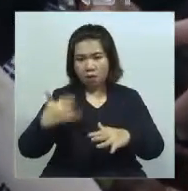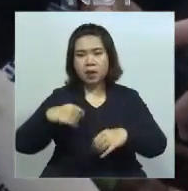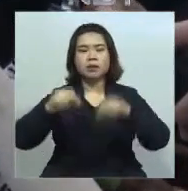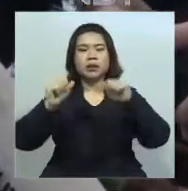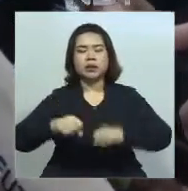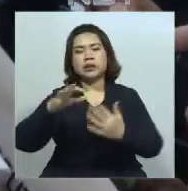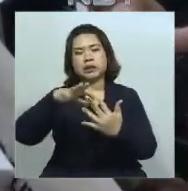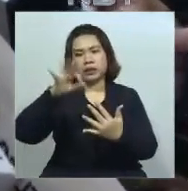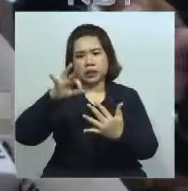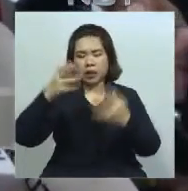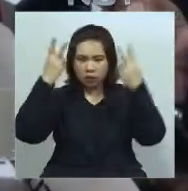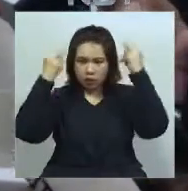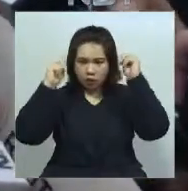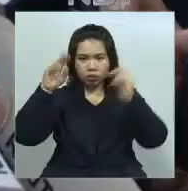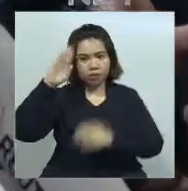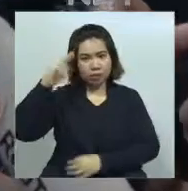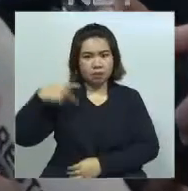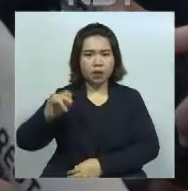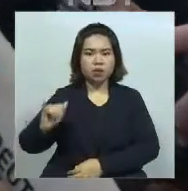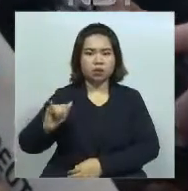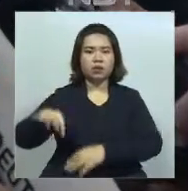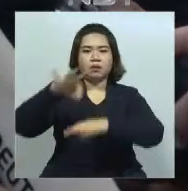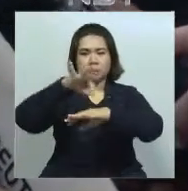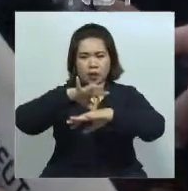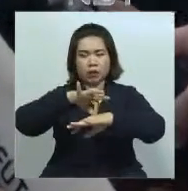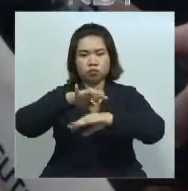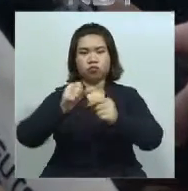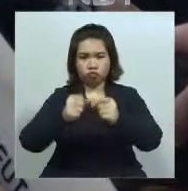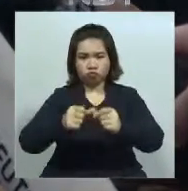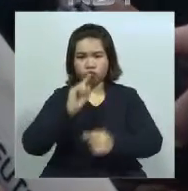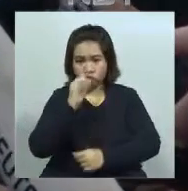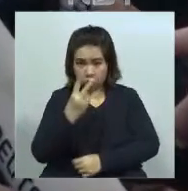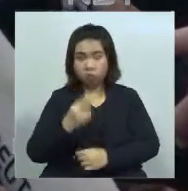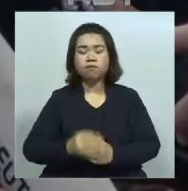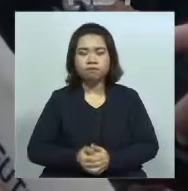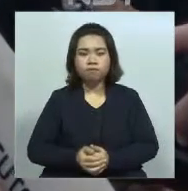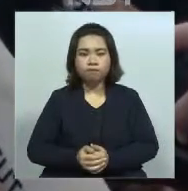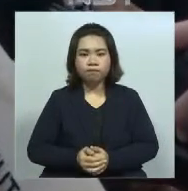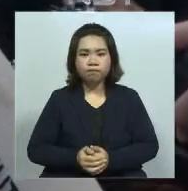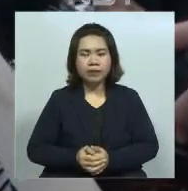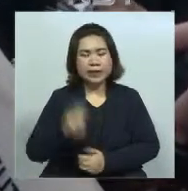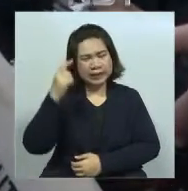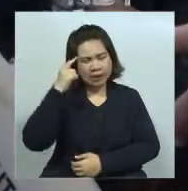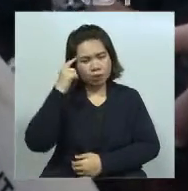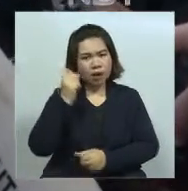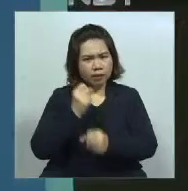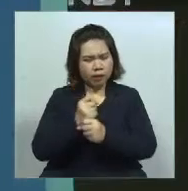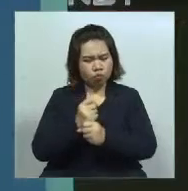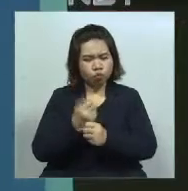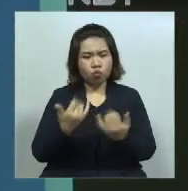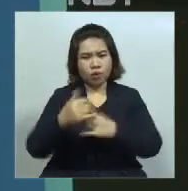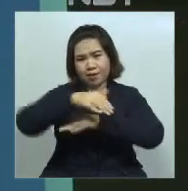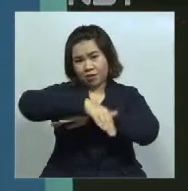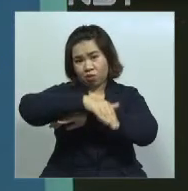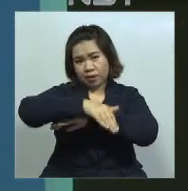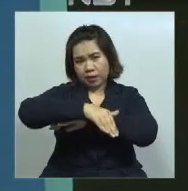เลือกนายกรัฐมนตรีพลเอกประยุทธ์จันทร์โอชาให้ดำรงตำแหน่งนายกรัฐมนตรีอีกสมัยคาดว่าเร็วที่สุดก็คือน่าจะเย็นวันนี้นะครับ